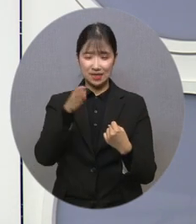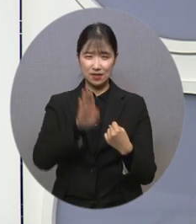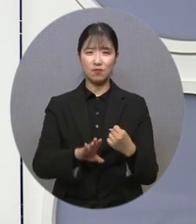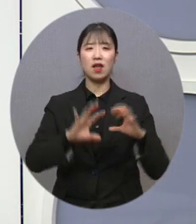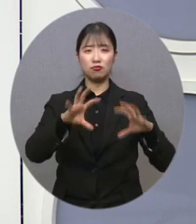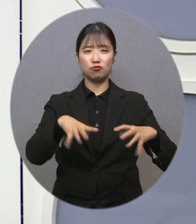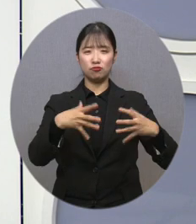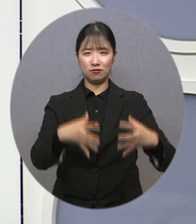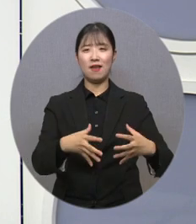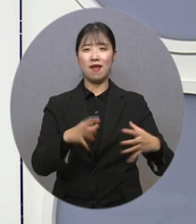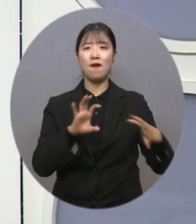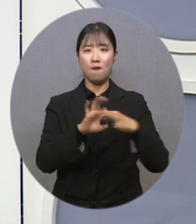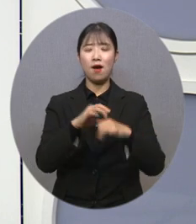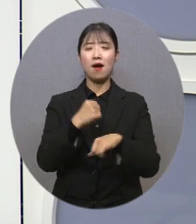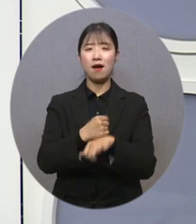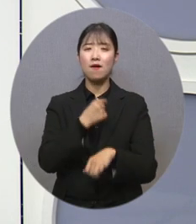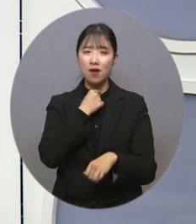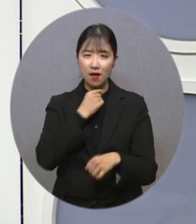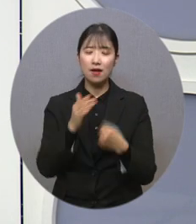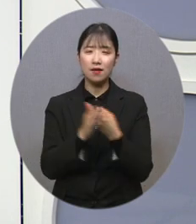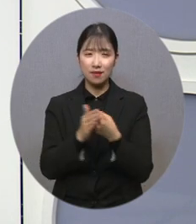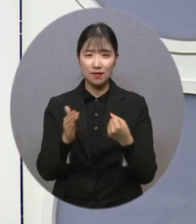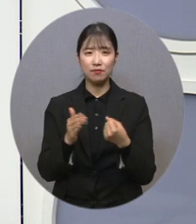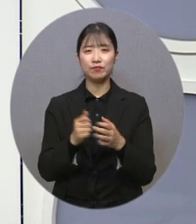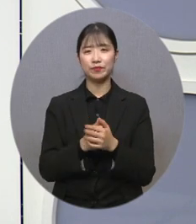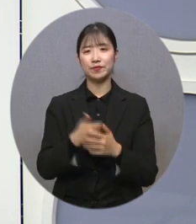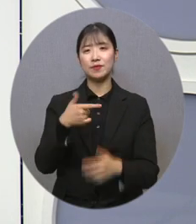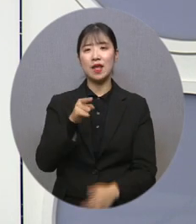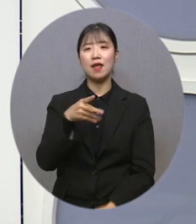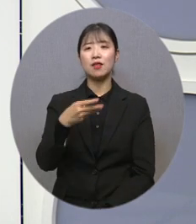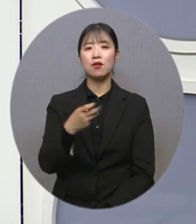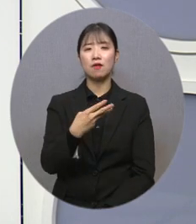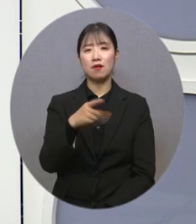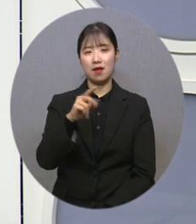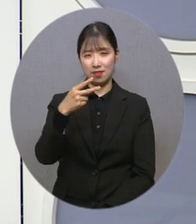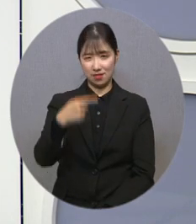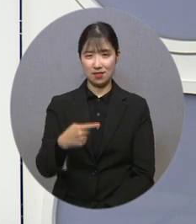좀 시켜야 되겠다 해서 제가 그 네덜란드의